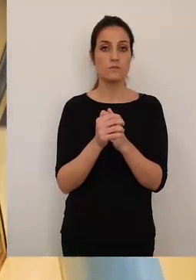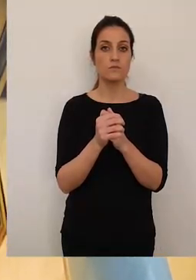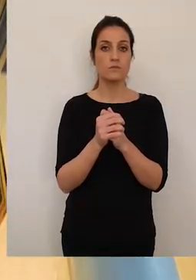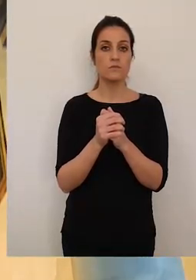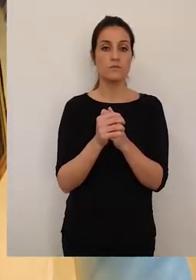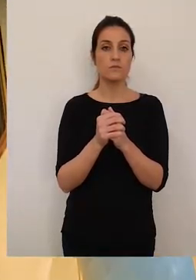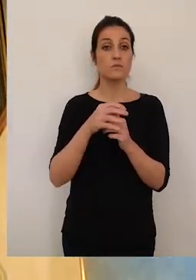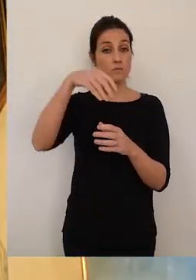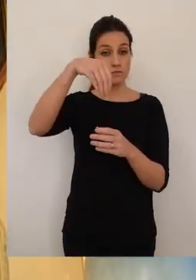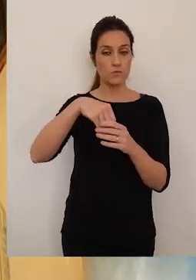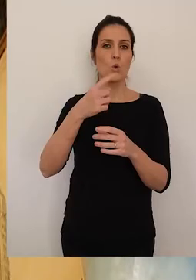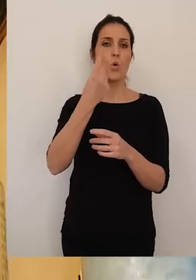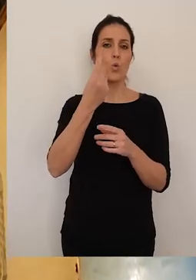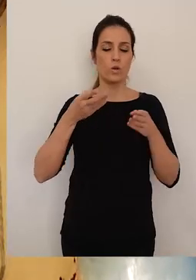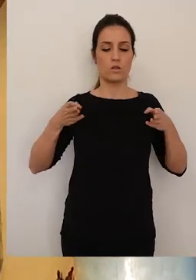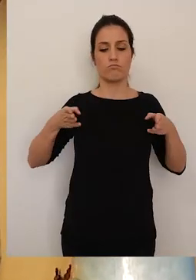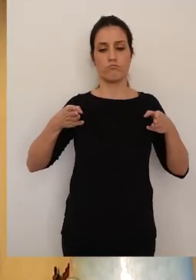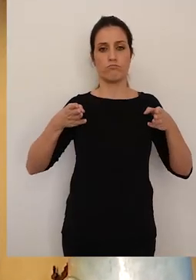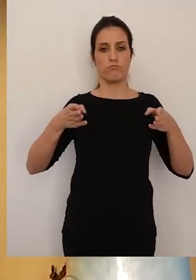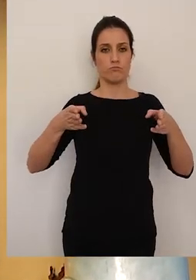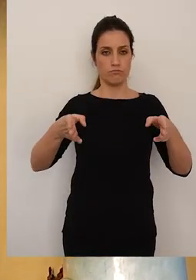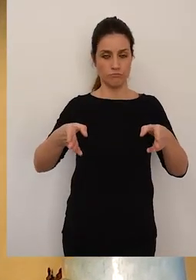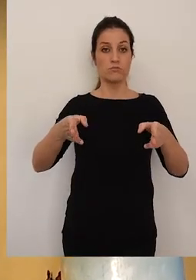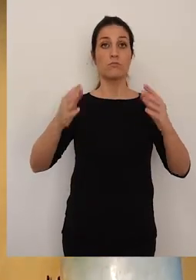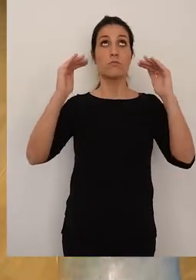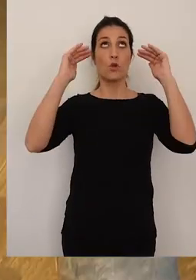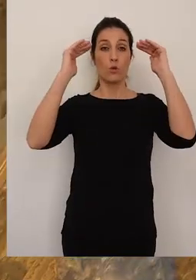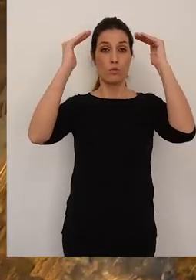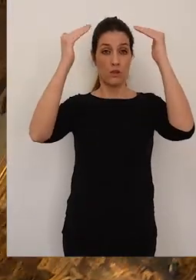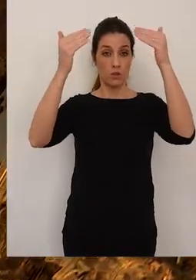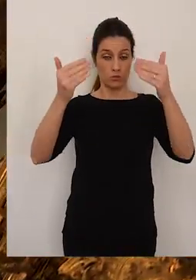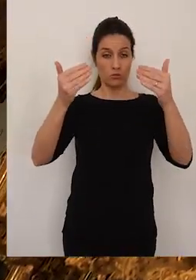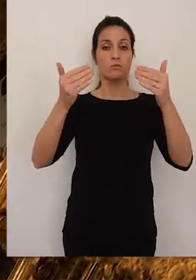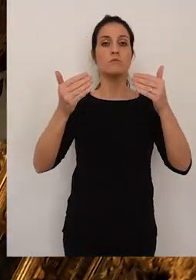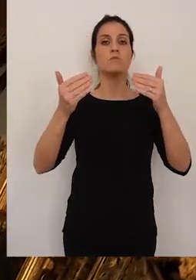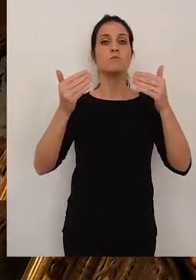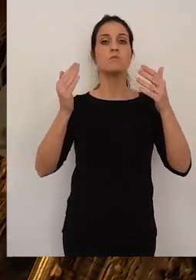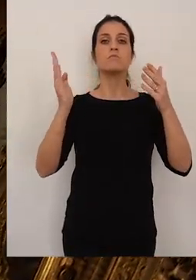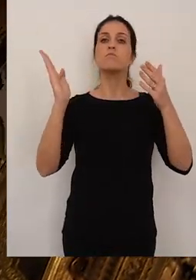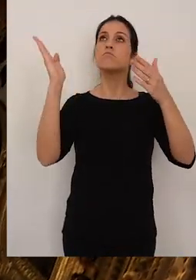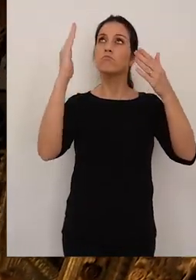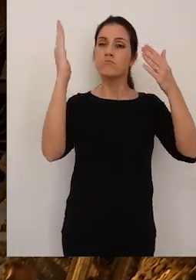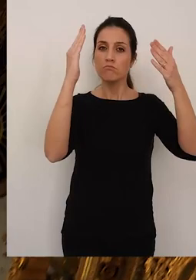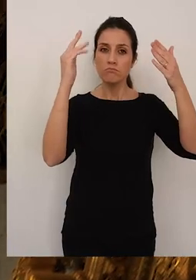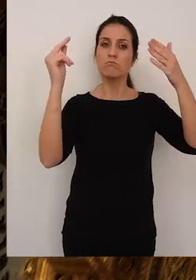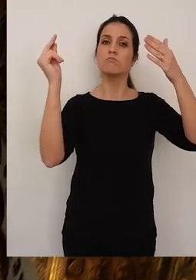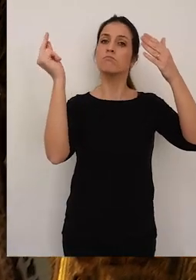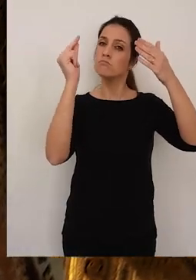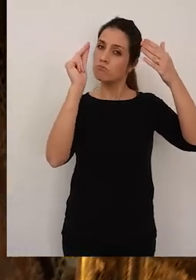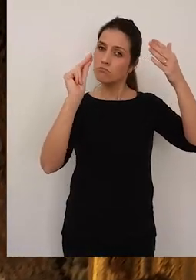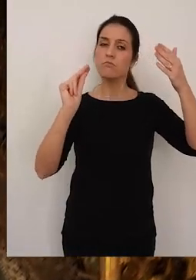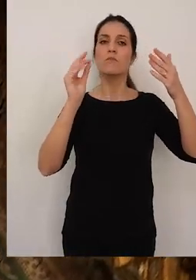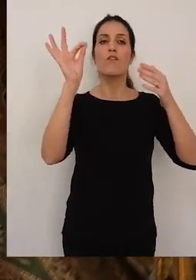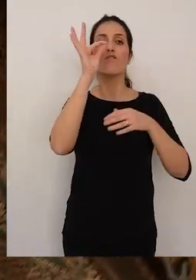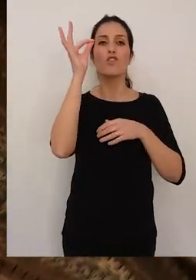L'interno è a navata unica rettangolare, con copertura a volta, decorata con stucchi e pitture a motivi floreali di notevole impatto